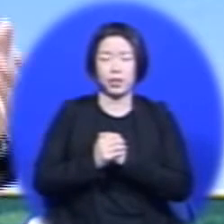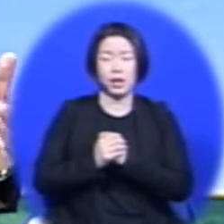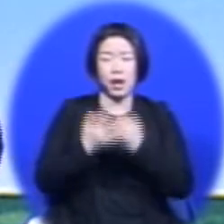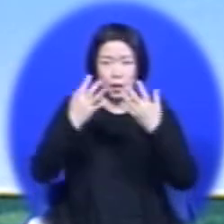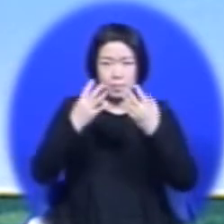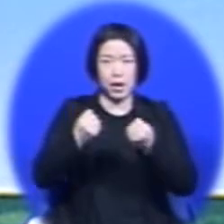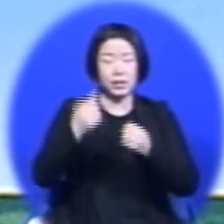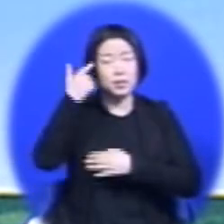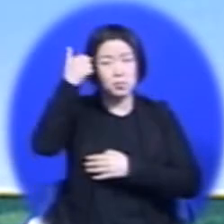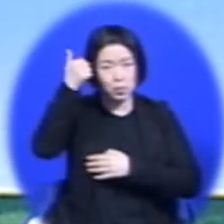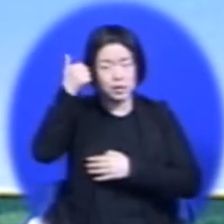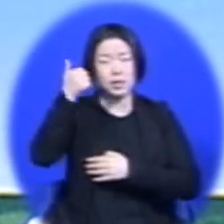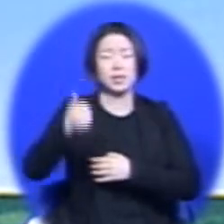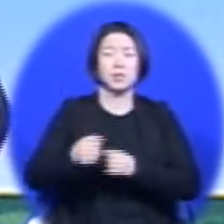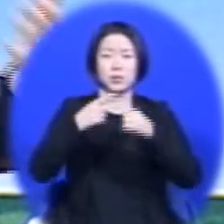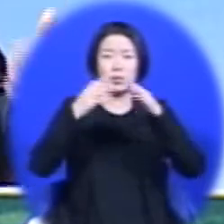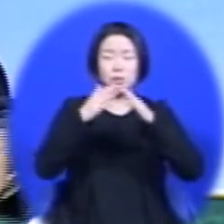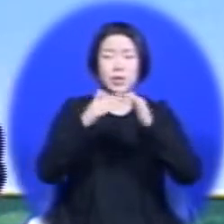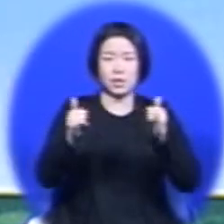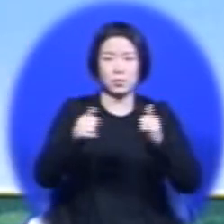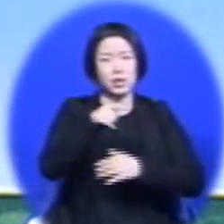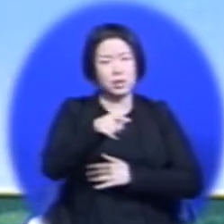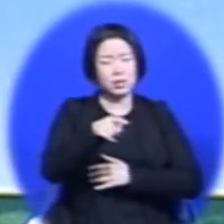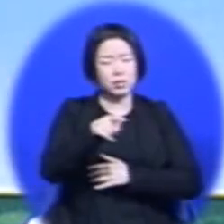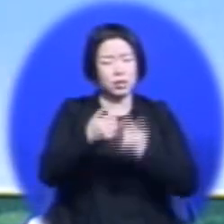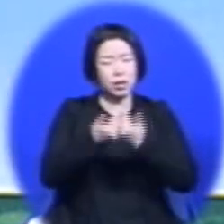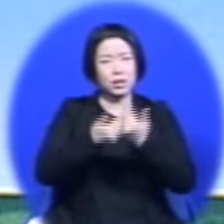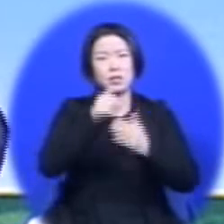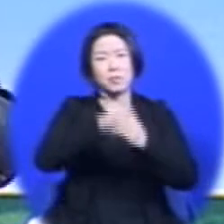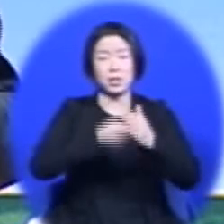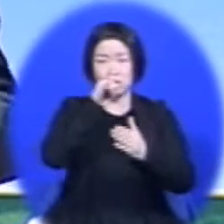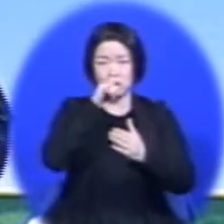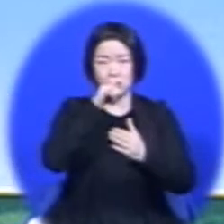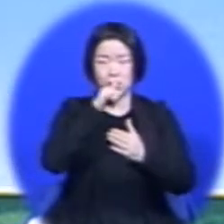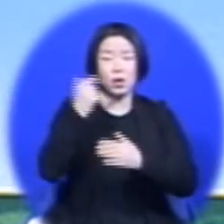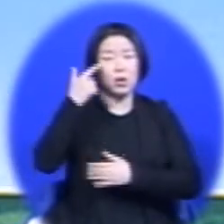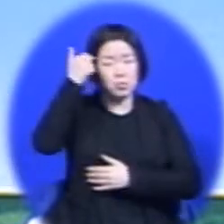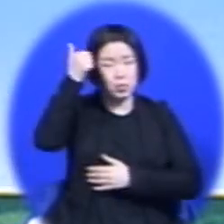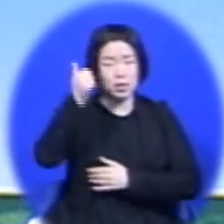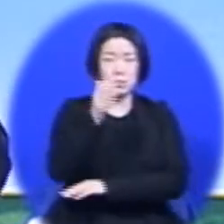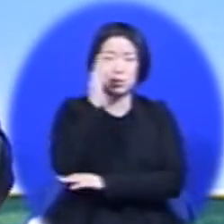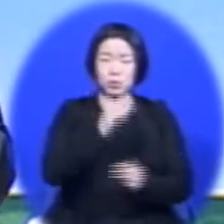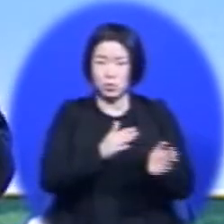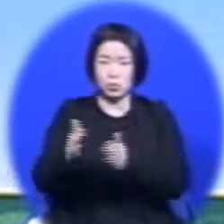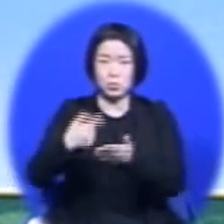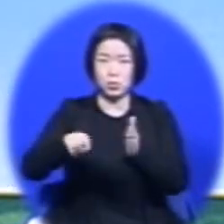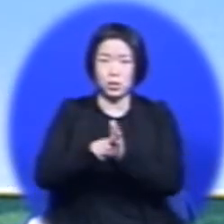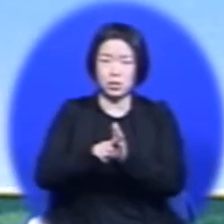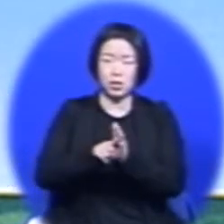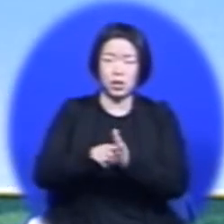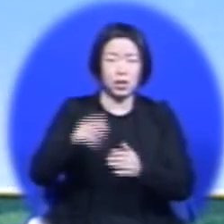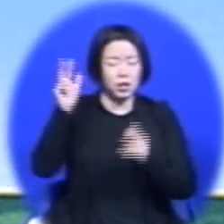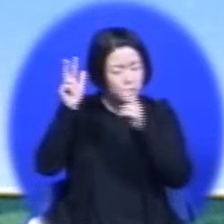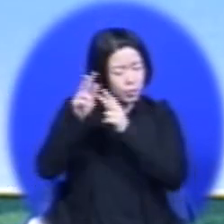많은 목사님들과 교인들이 지금 이런 딜레마에 빠져 있습니다. 목사님들은 설교 준비를 위해서 한 주간 내내 고심을